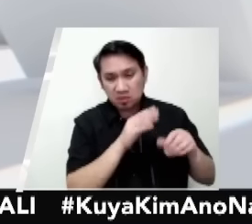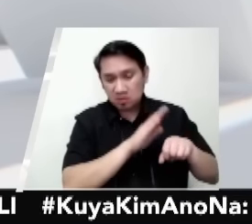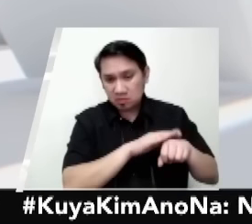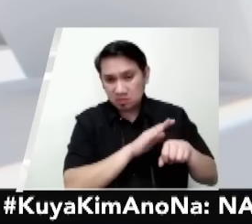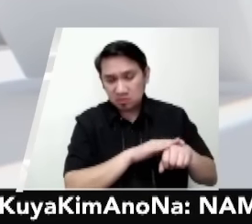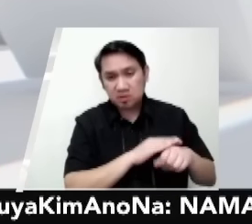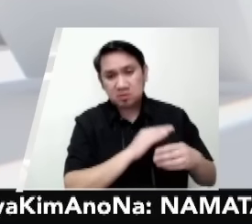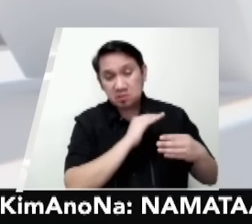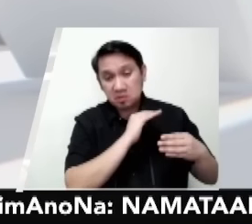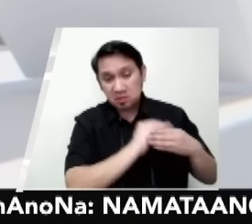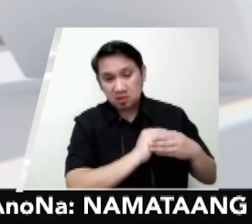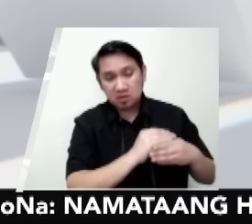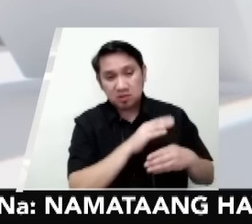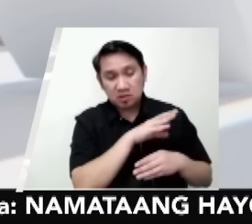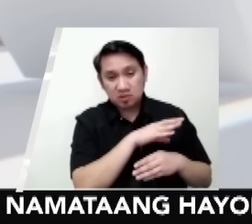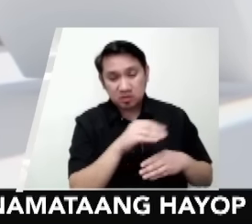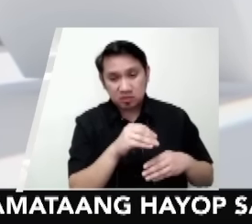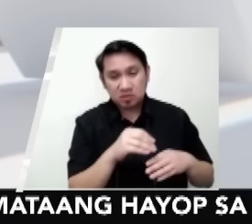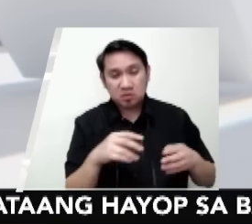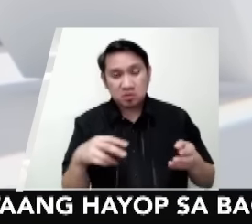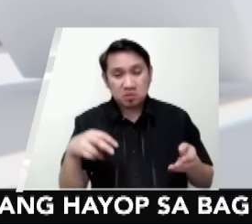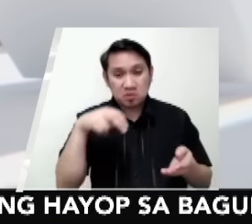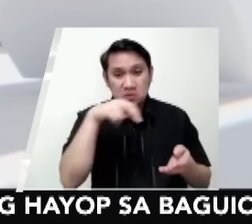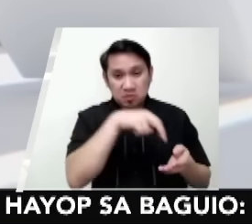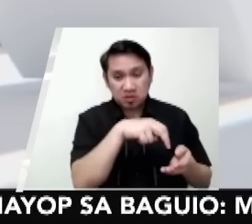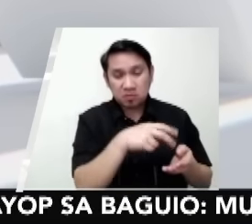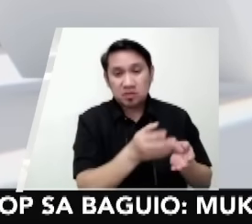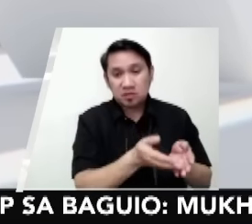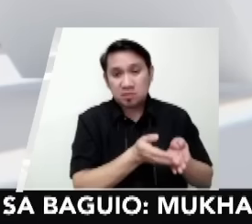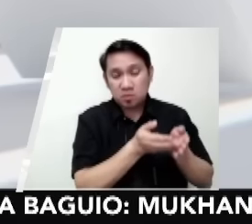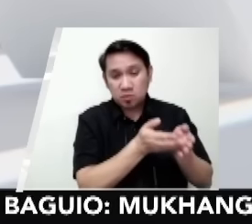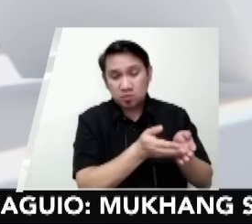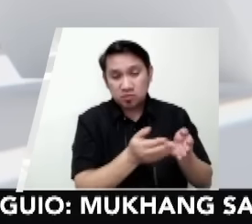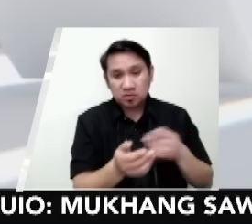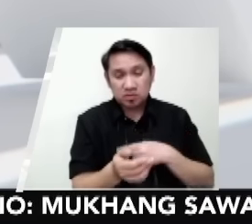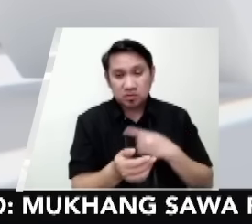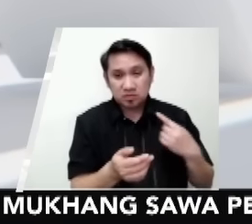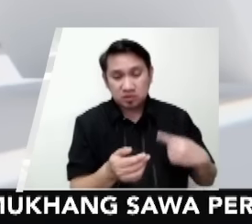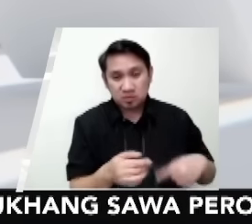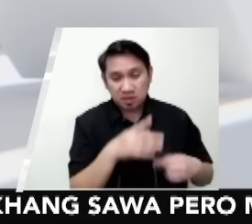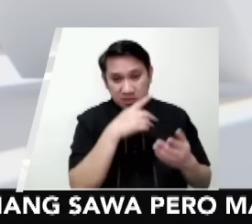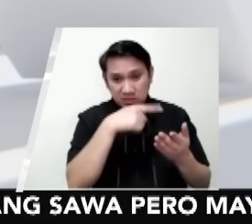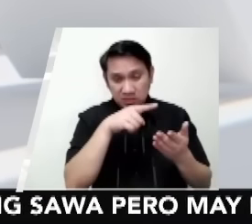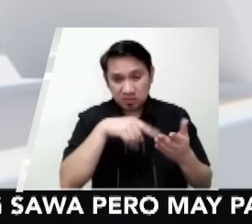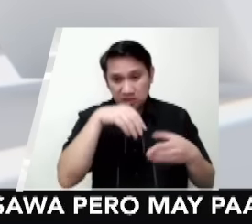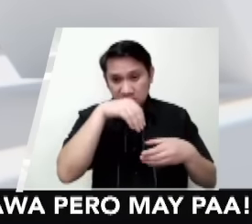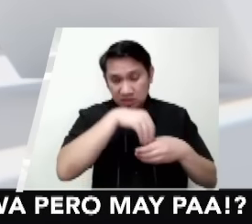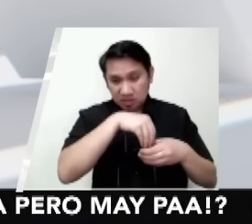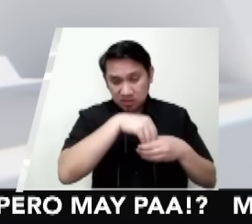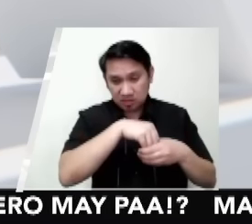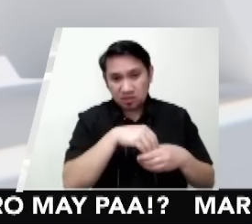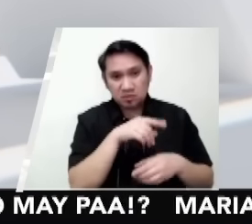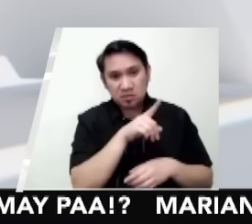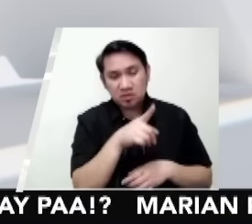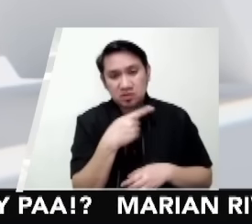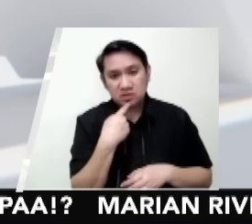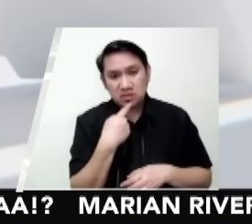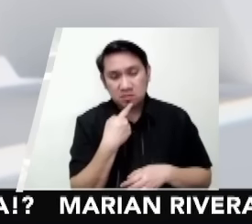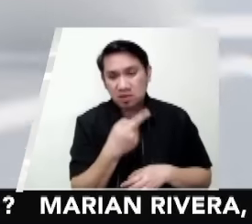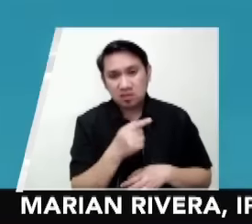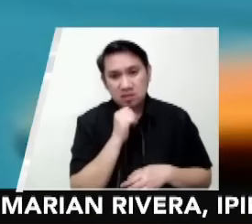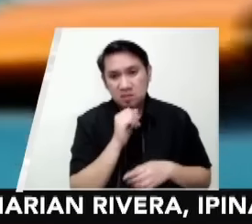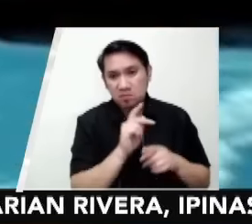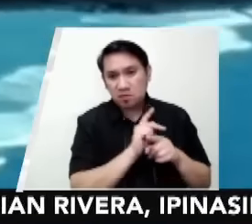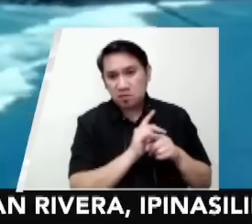sumampa raw ang China Coast Guard sa bangka ng Philippine Navy at nag-inspeksyon sa loob. Sabi ng China, legal at professional ang ginawa nilang